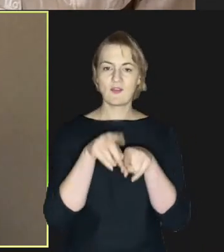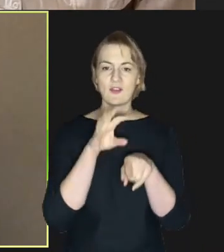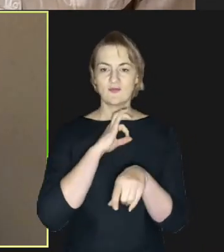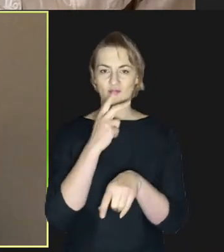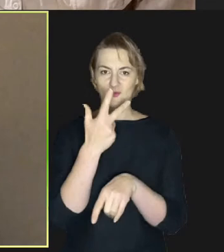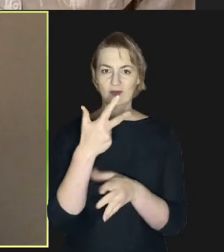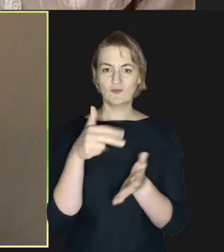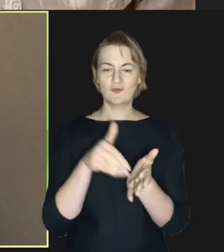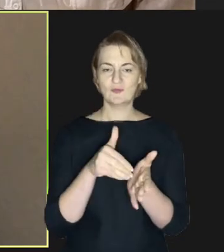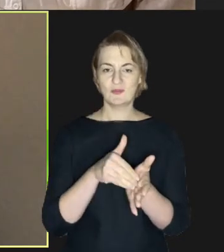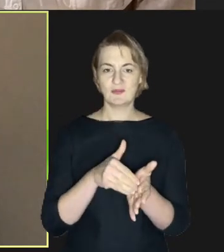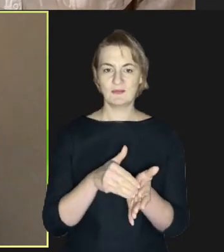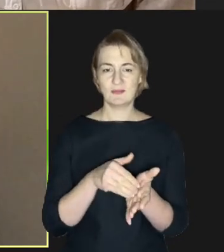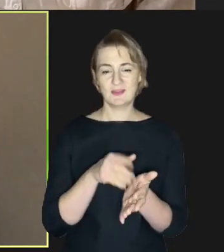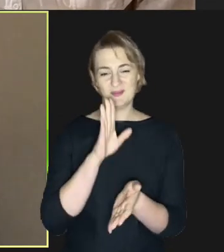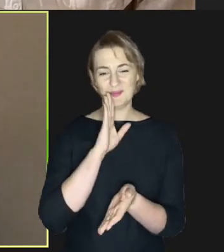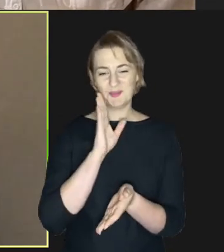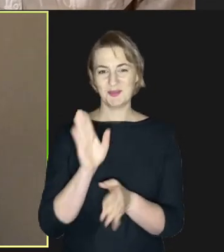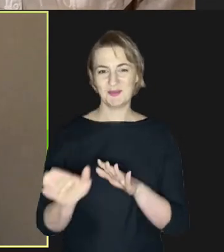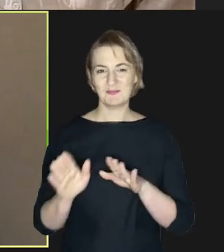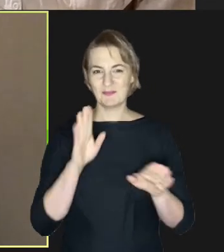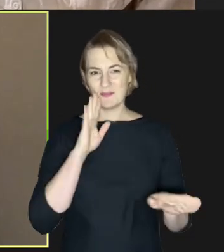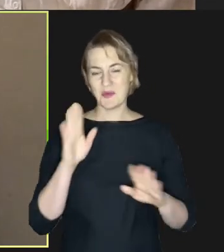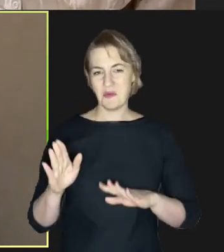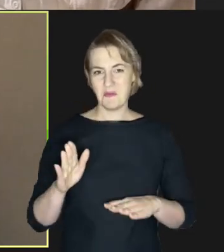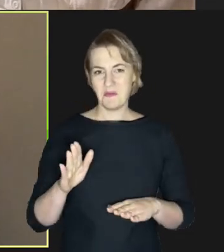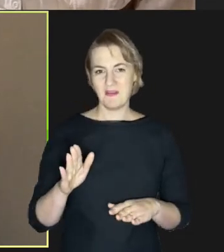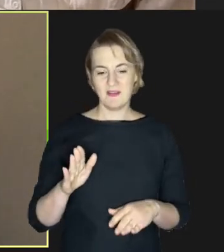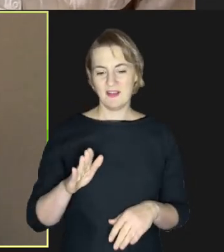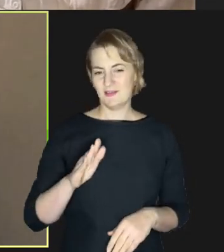mówiąc, dzieci na dół. Tak?